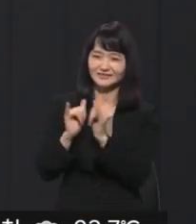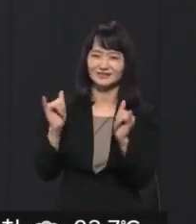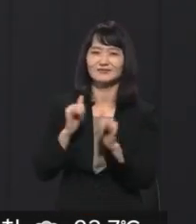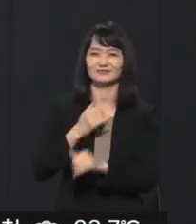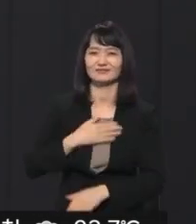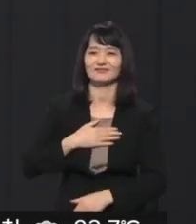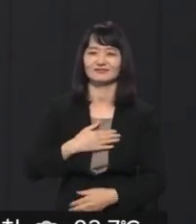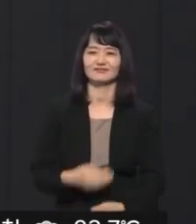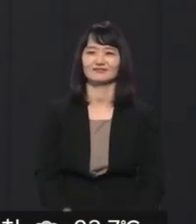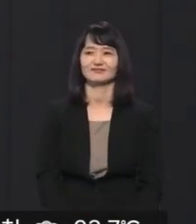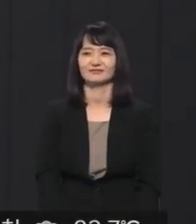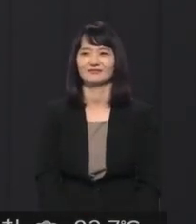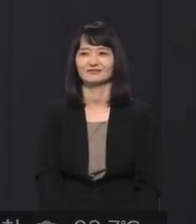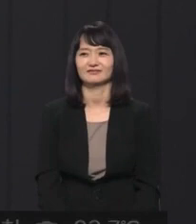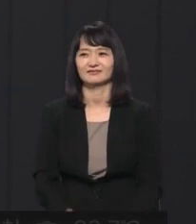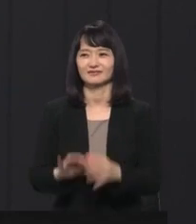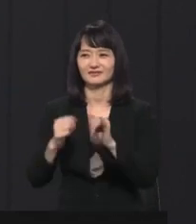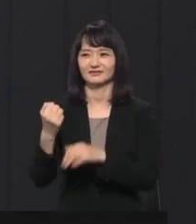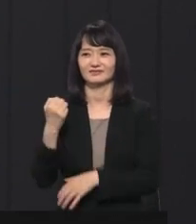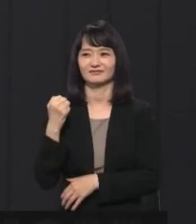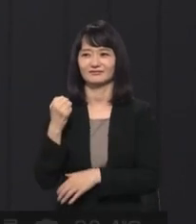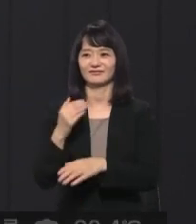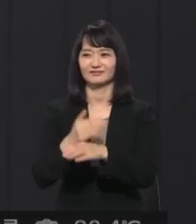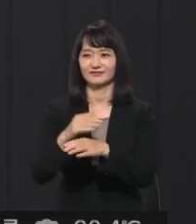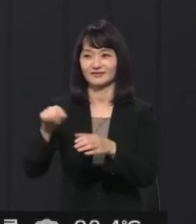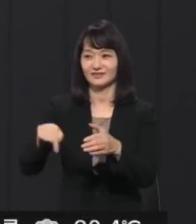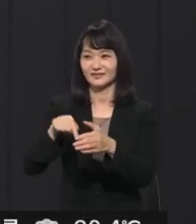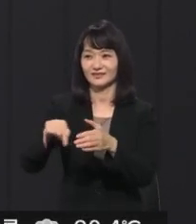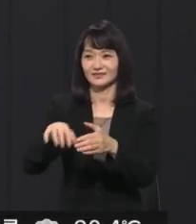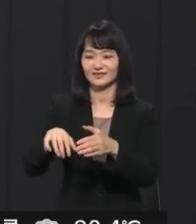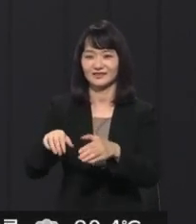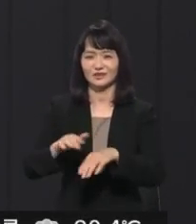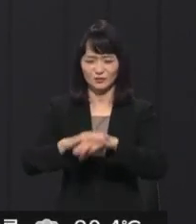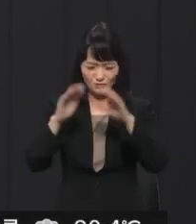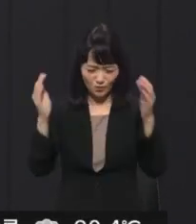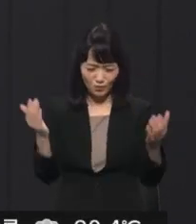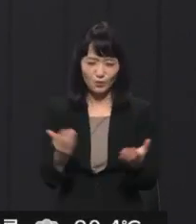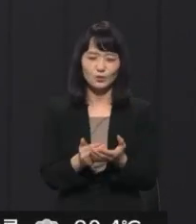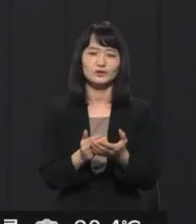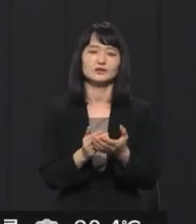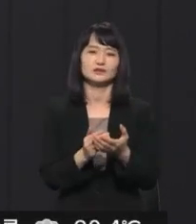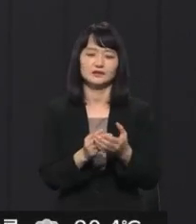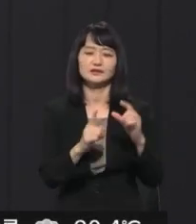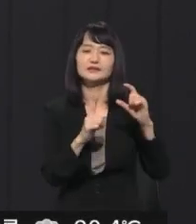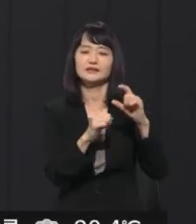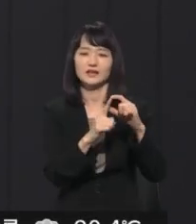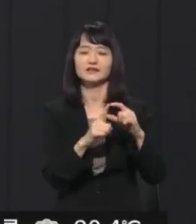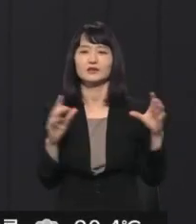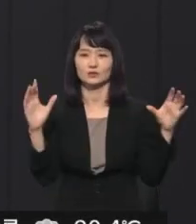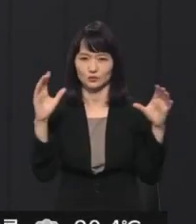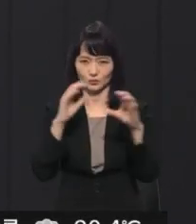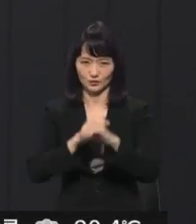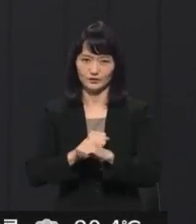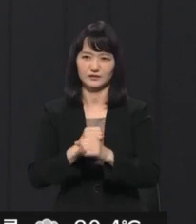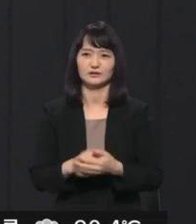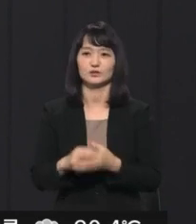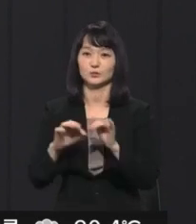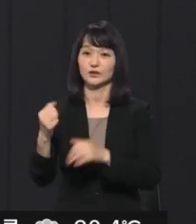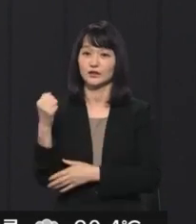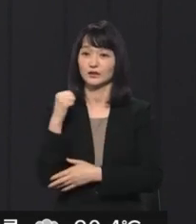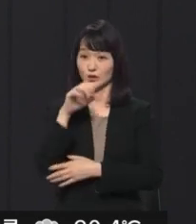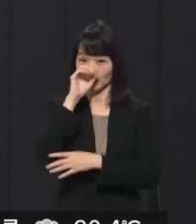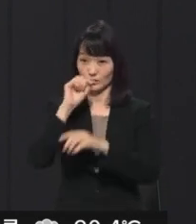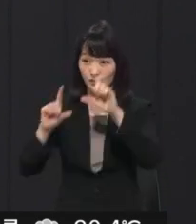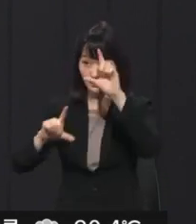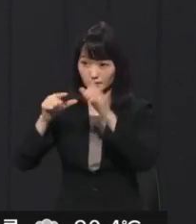이게 사실 지금 절 당이 뭐 다 해주신 말씀이 조합입니다 일단 국민의 힘 에서 갖고 있는 좋은 이미지를 꼽자면